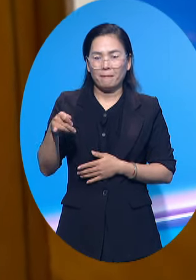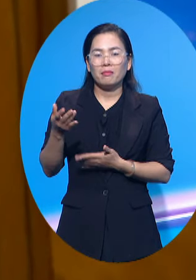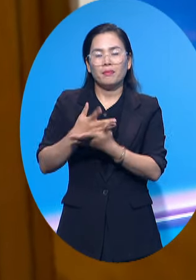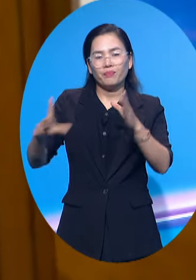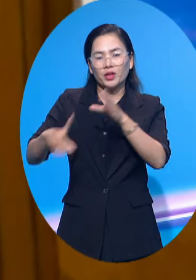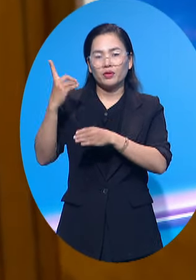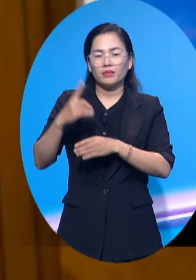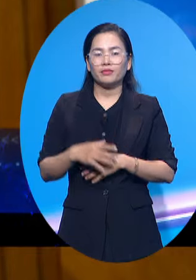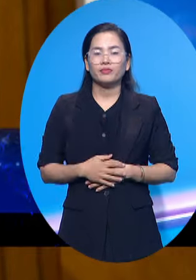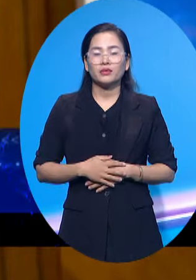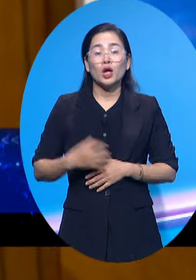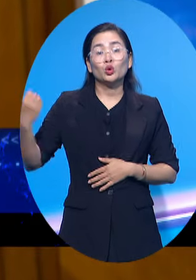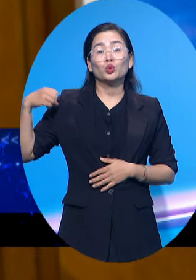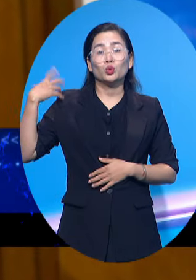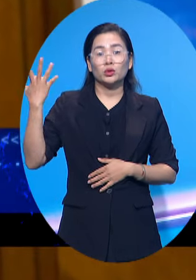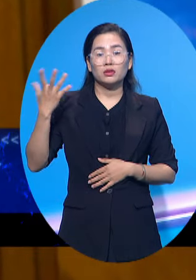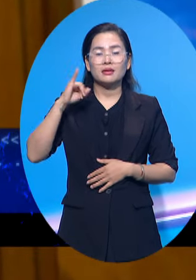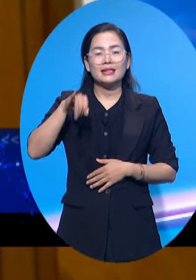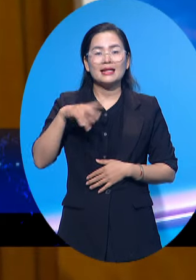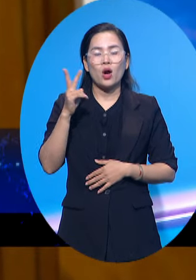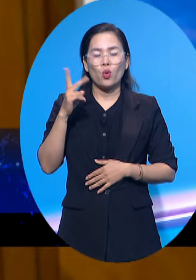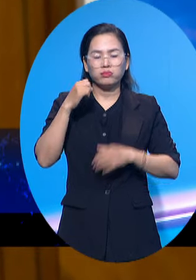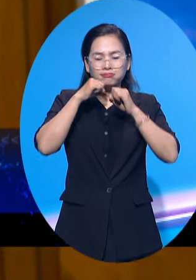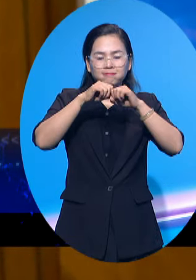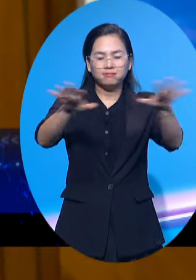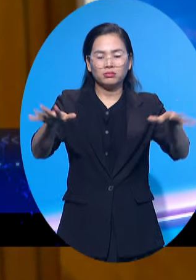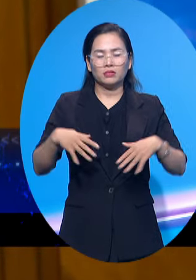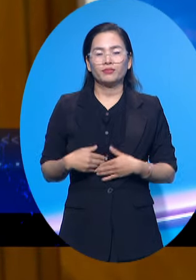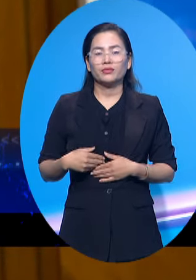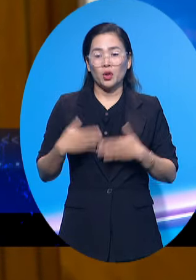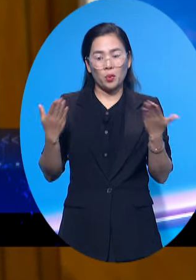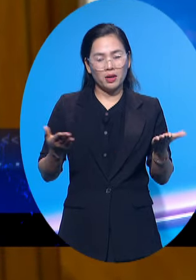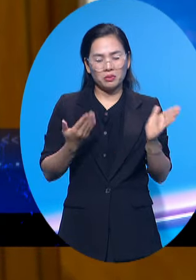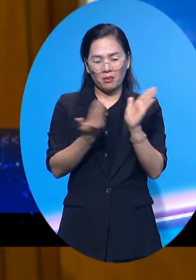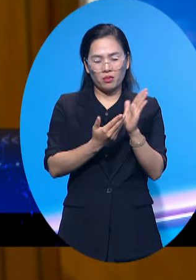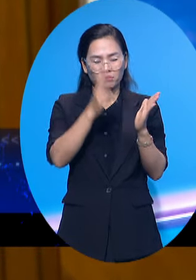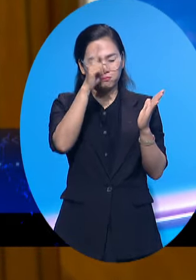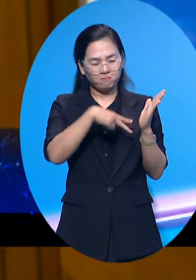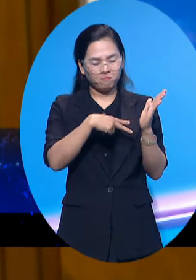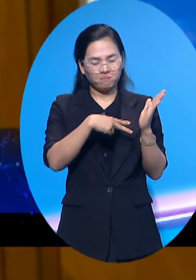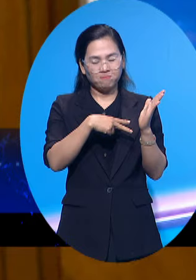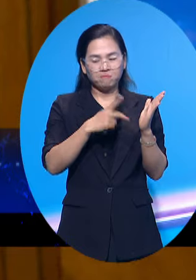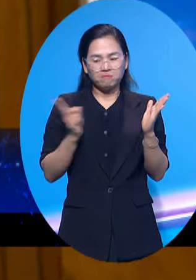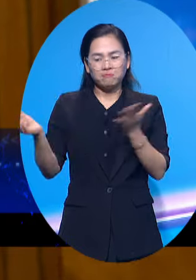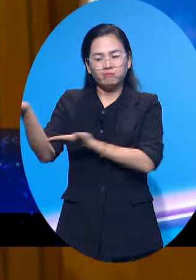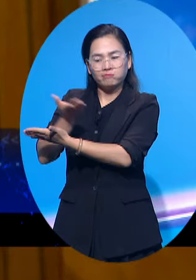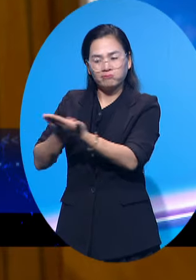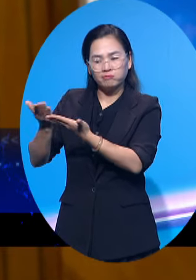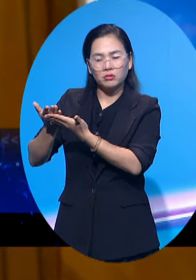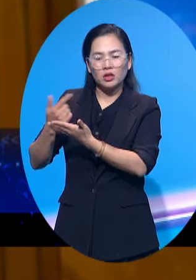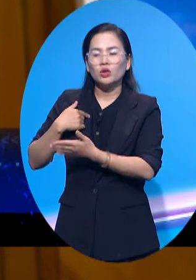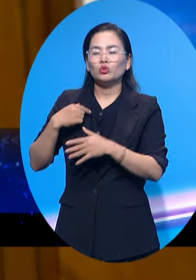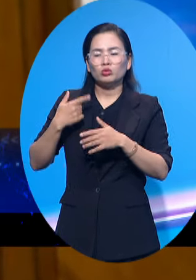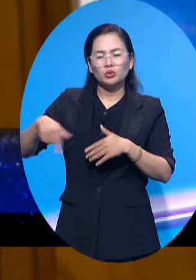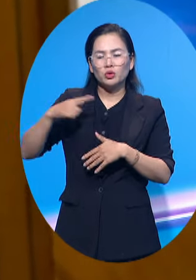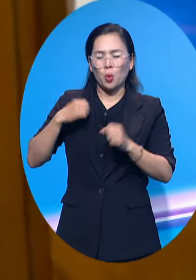Thông báo của Thủ tướng Netanyahu có đoạn: "Hôm nay tôi nhận được báo cáo cụ thể về tiến trình đàm phán ở Cairo, Ai Cập. Chúng tôi